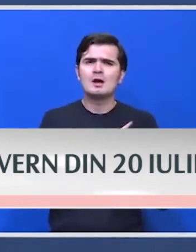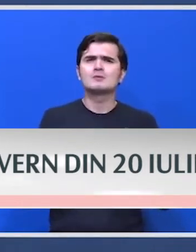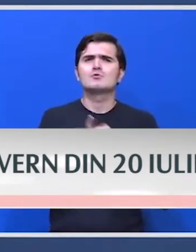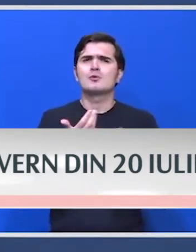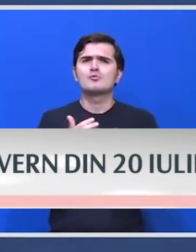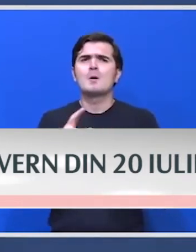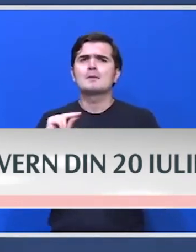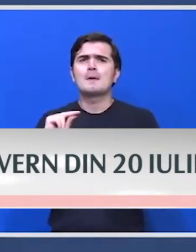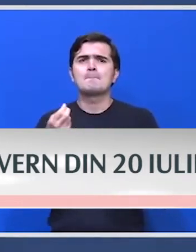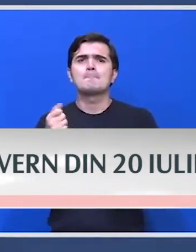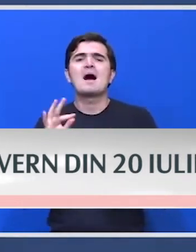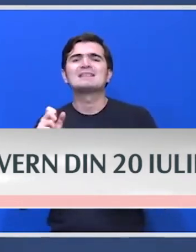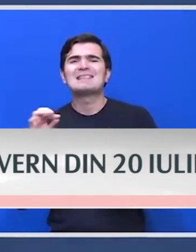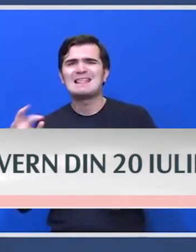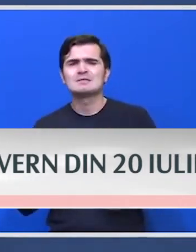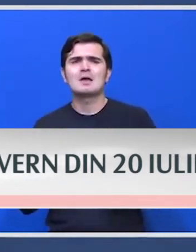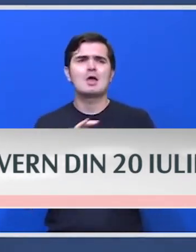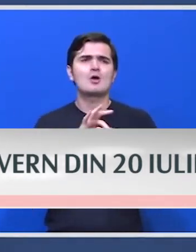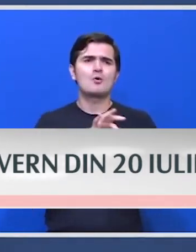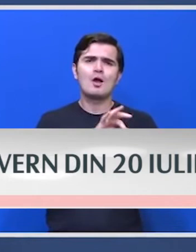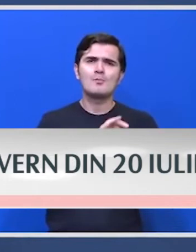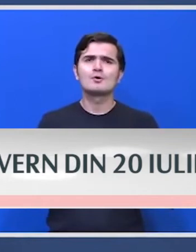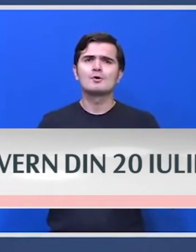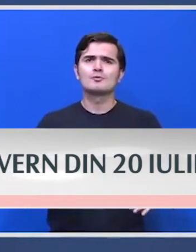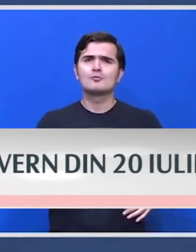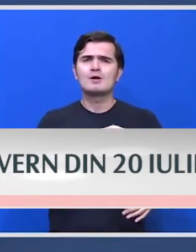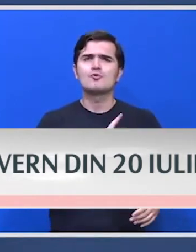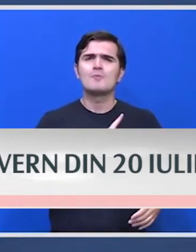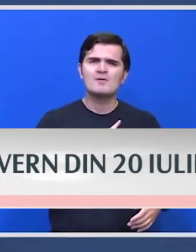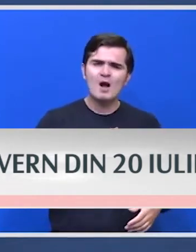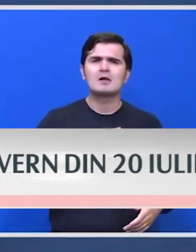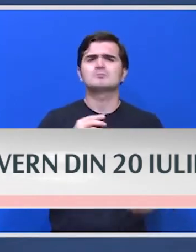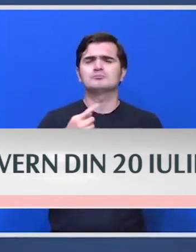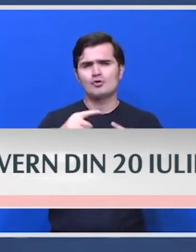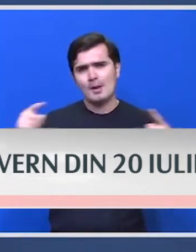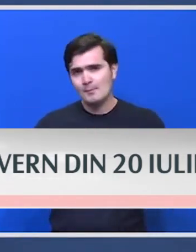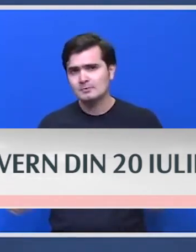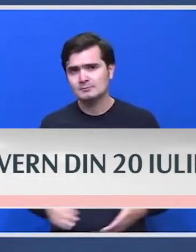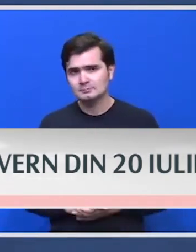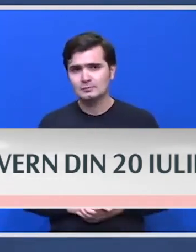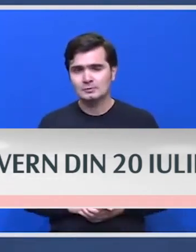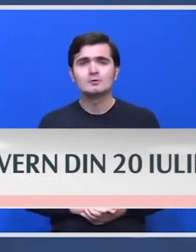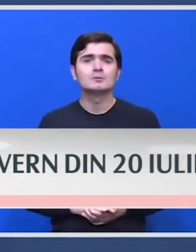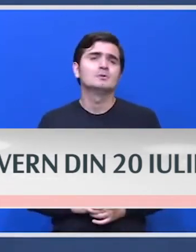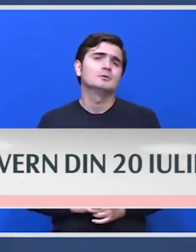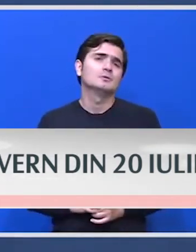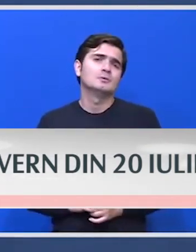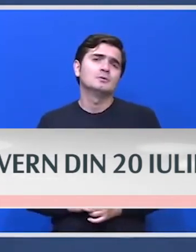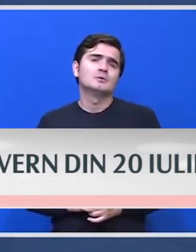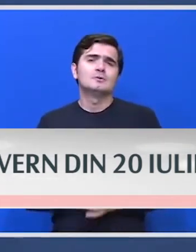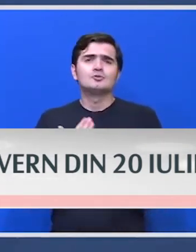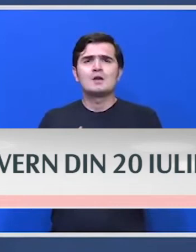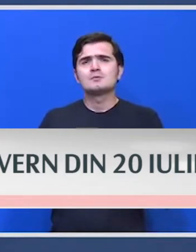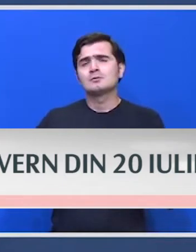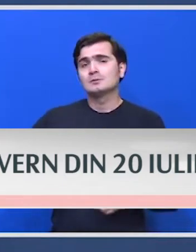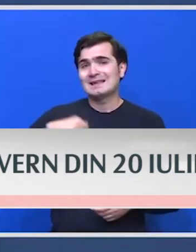patente, colaborări cu mediul privat încheiate prin transfer tehnologic și așa mai departe. Iar la nivelul tinerilor